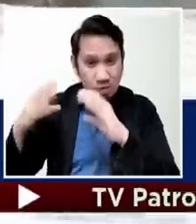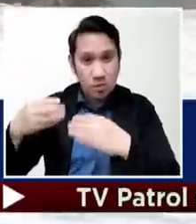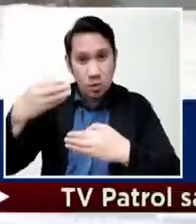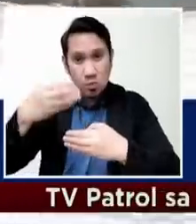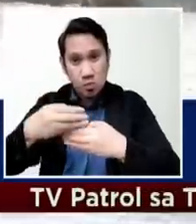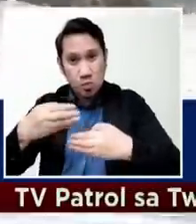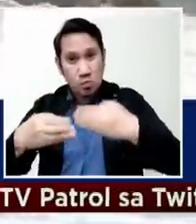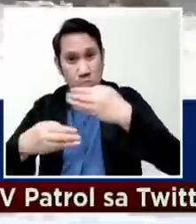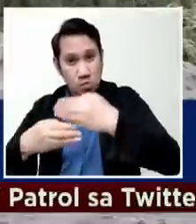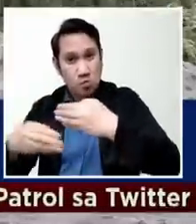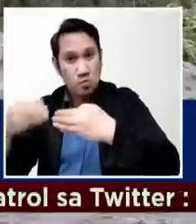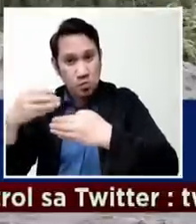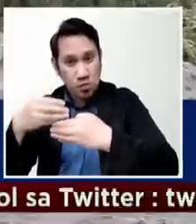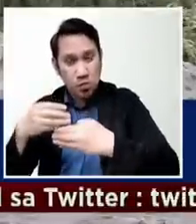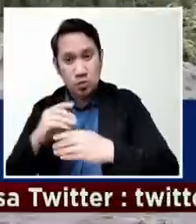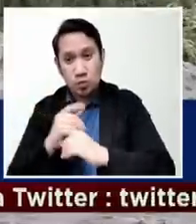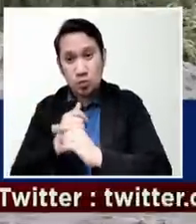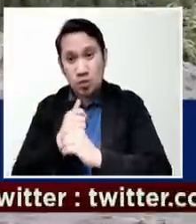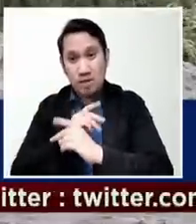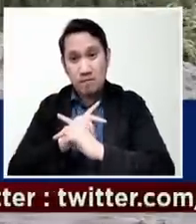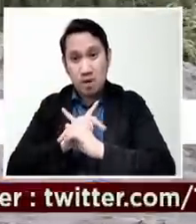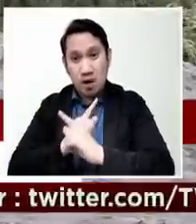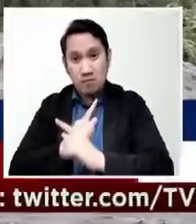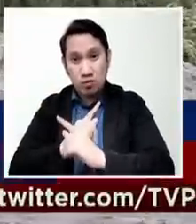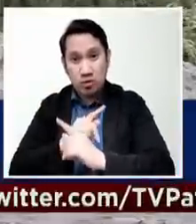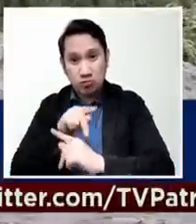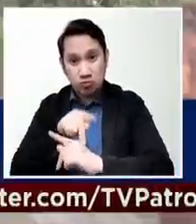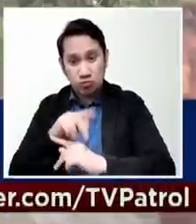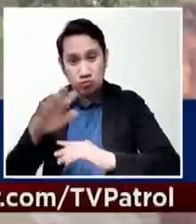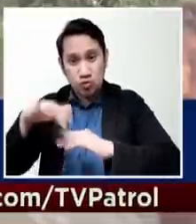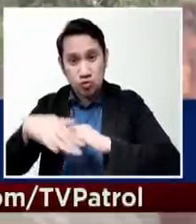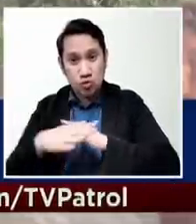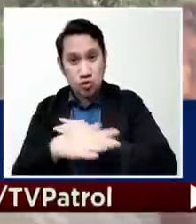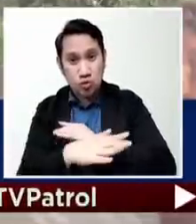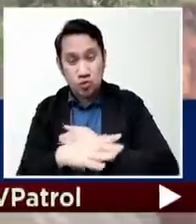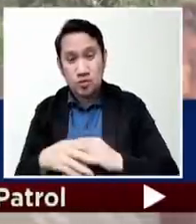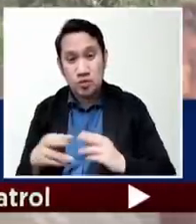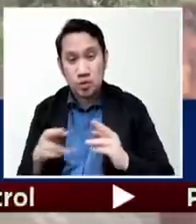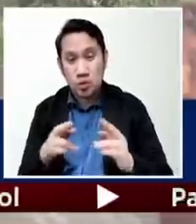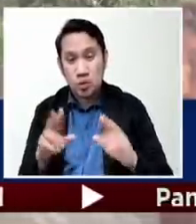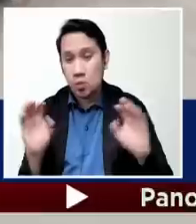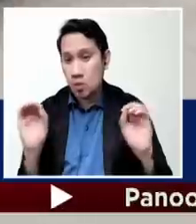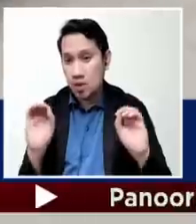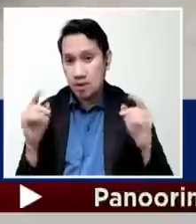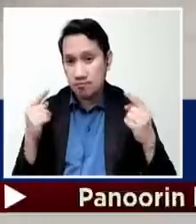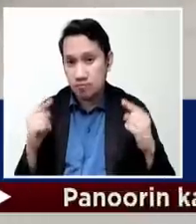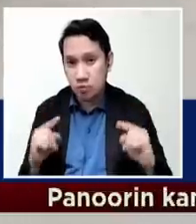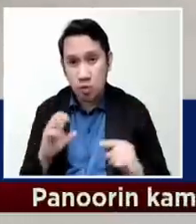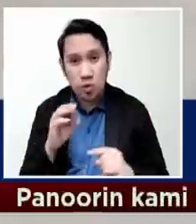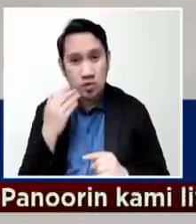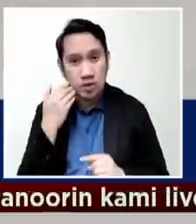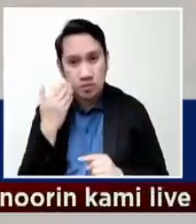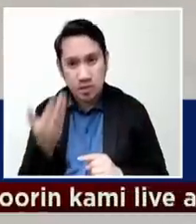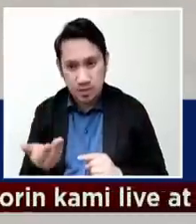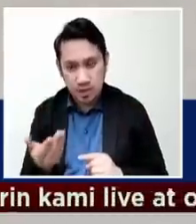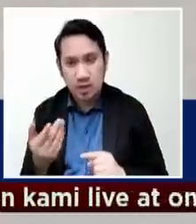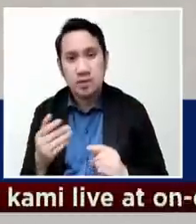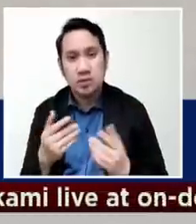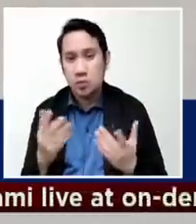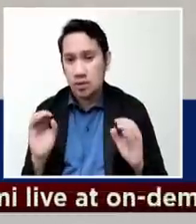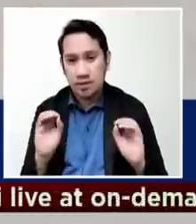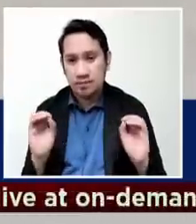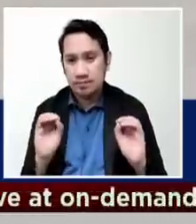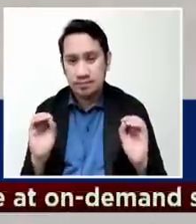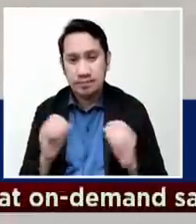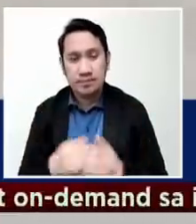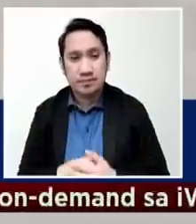ang pag-apaw ng ilog. Wala namang naitalang nasugatan o namatay sa buong San Marcelino at probinsa ng Zambales.